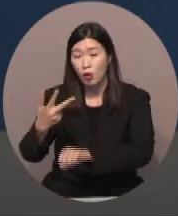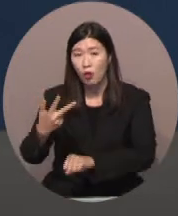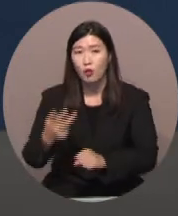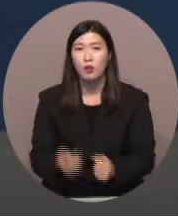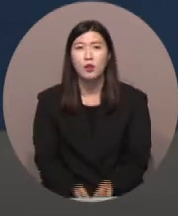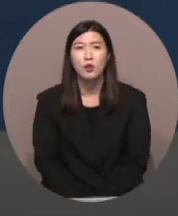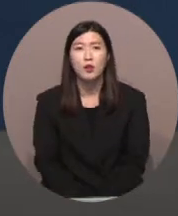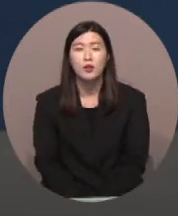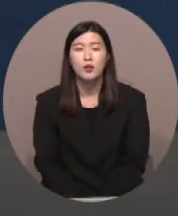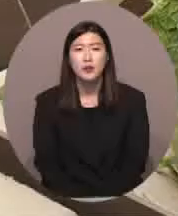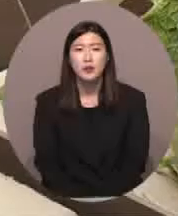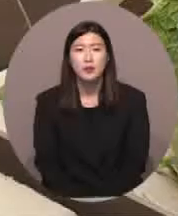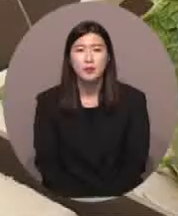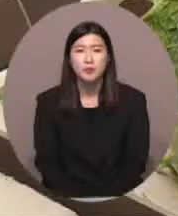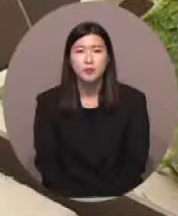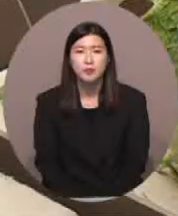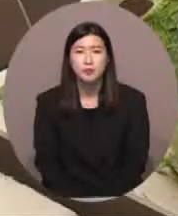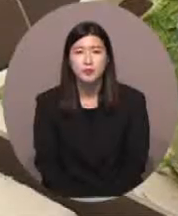비슷하게 배정됐습니다.